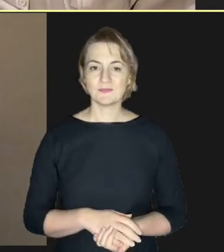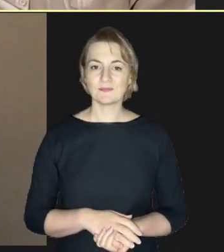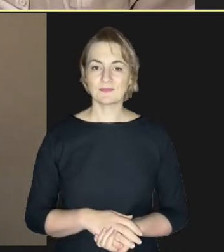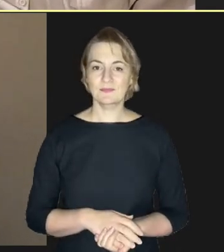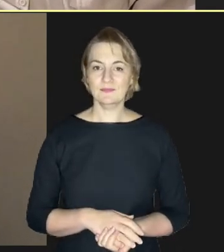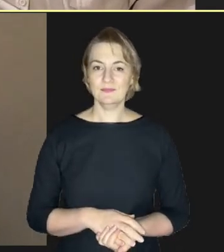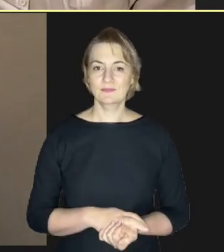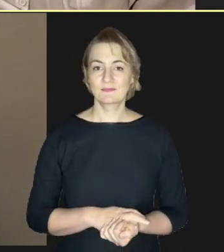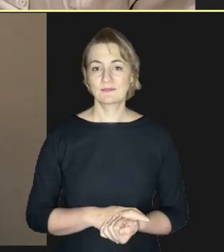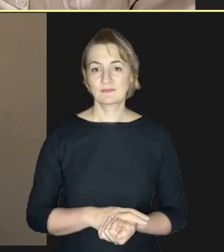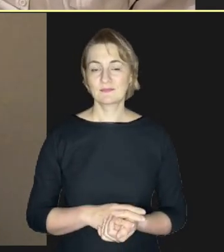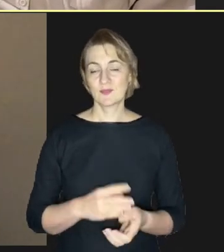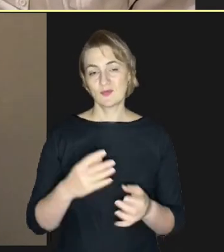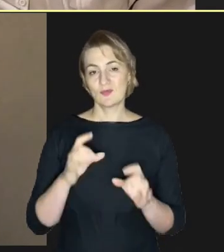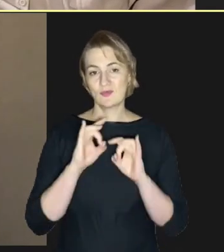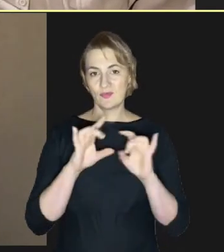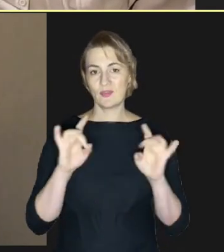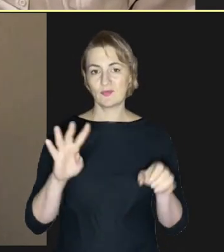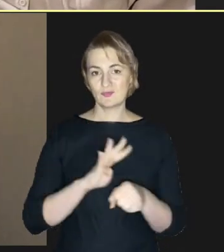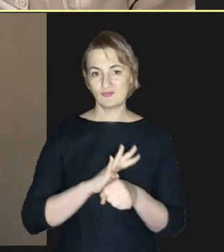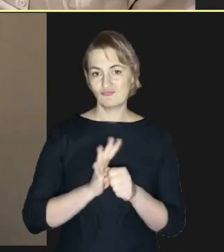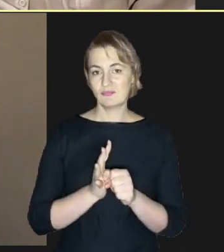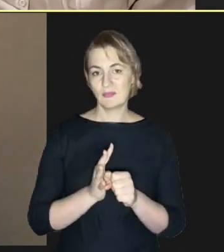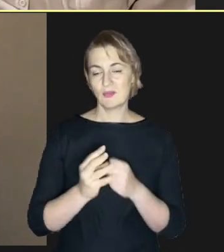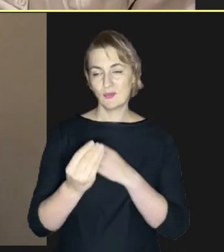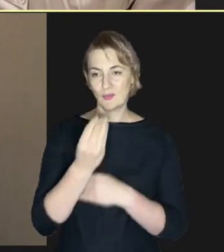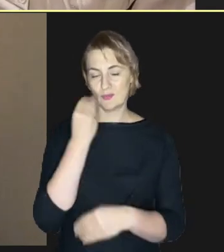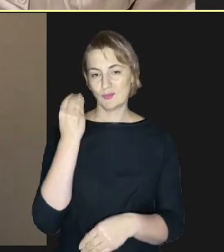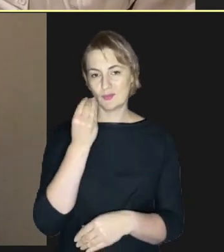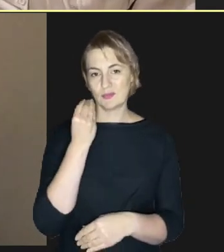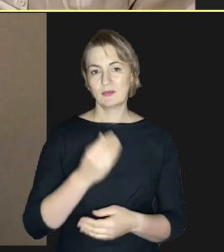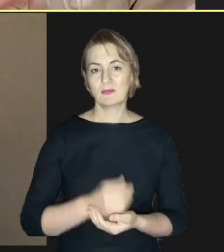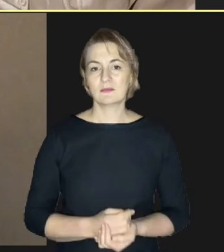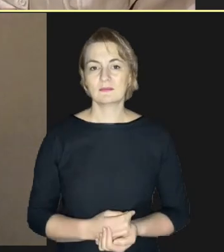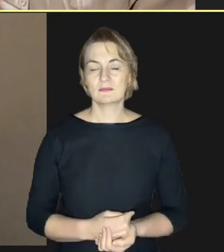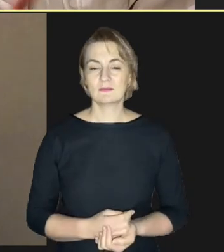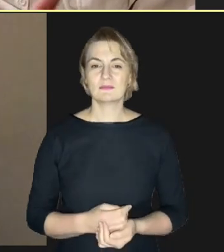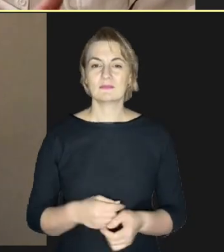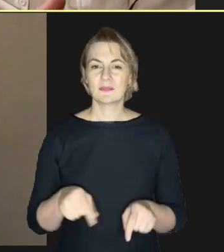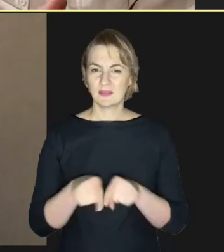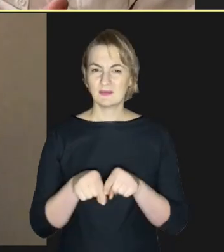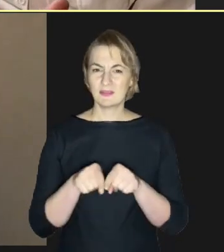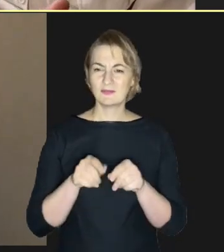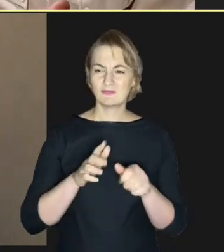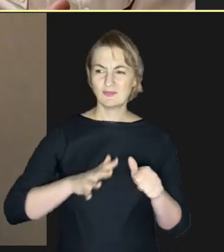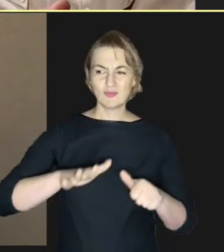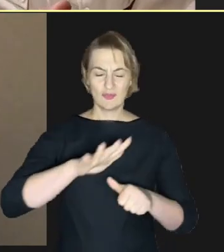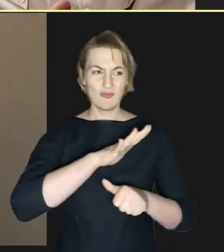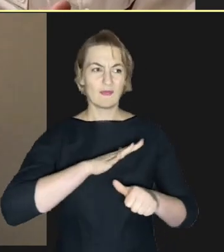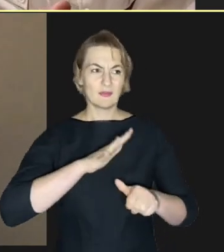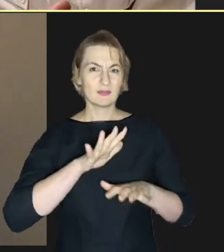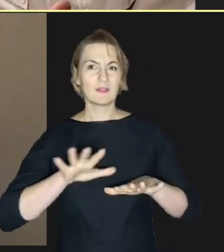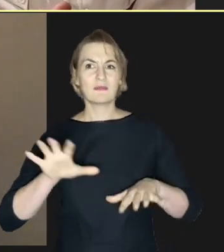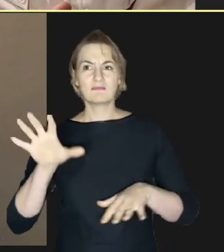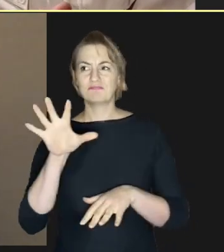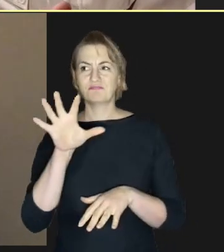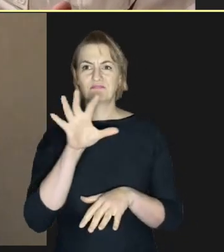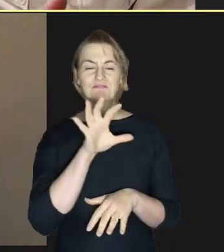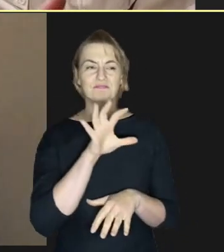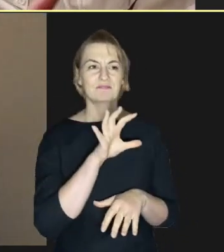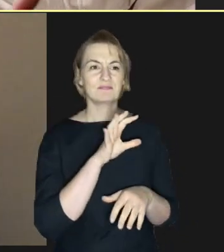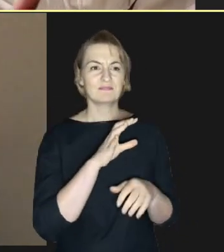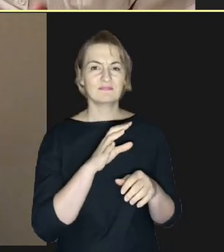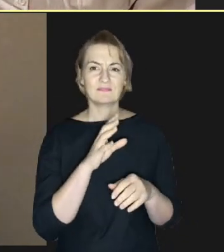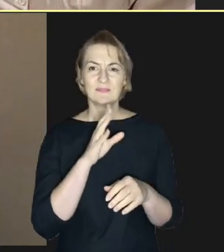nas wirus, ta obecna pandemia, ale patrząc szerzej, środowiskowo, jak ten